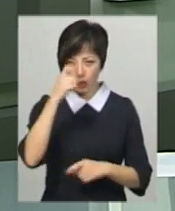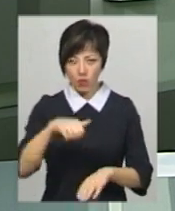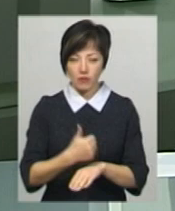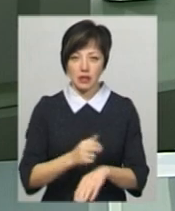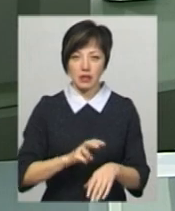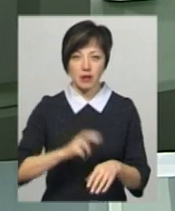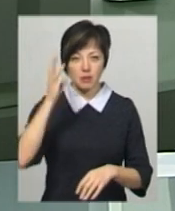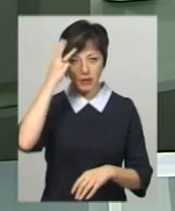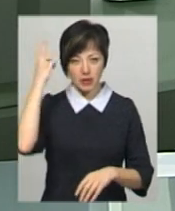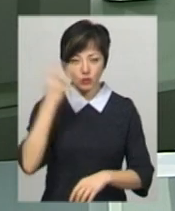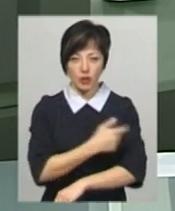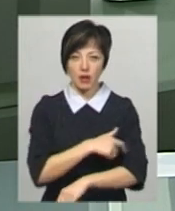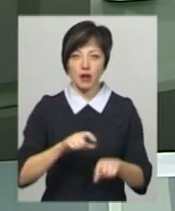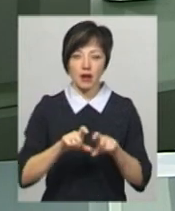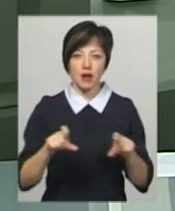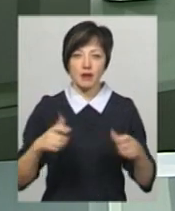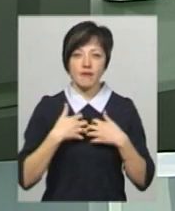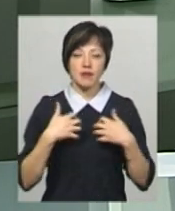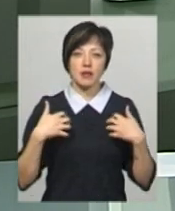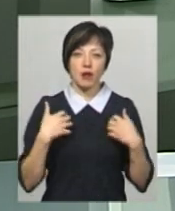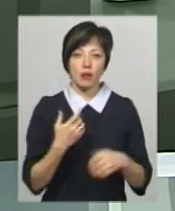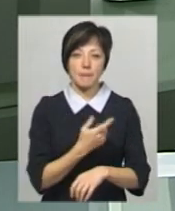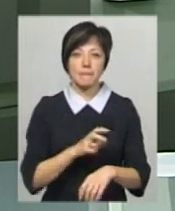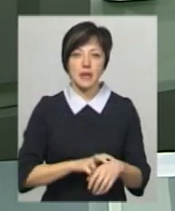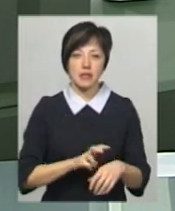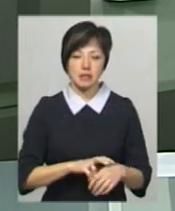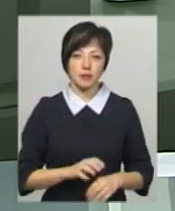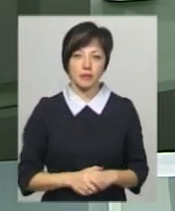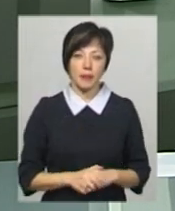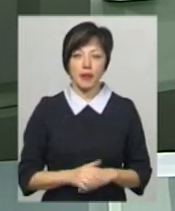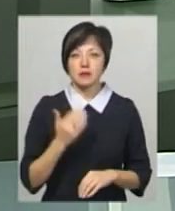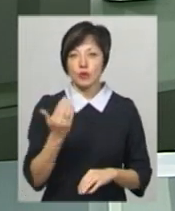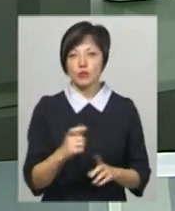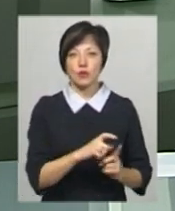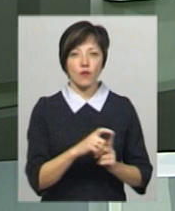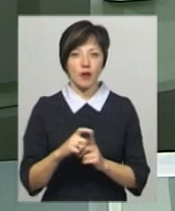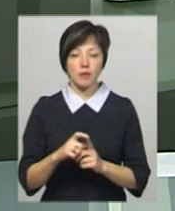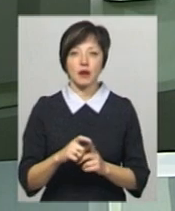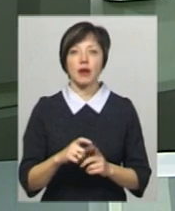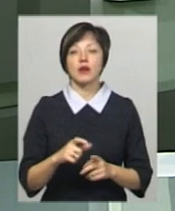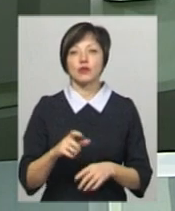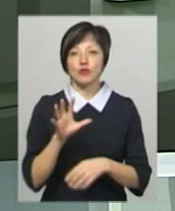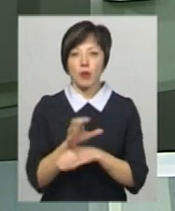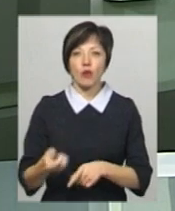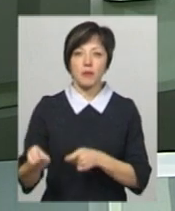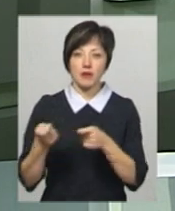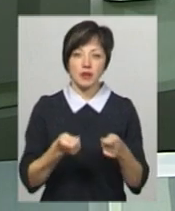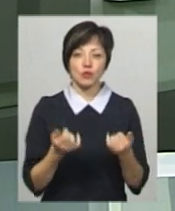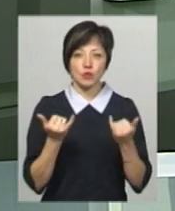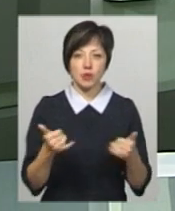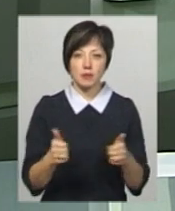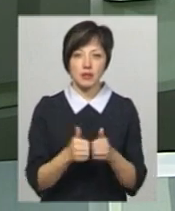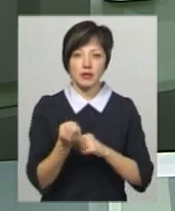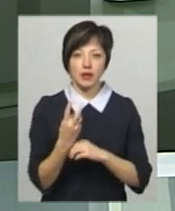лікар Хмельницької державної лікарні ветеринарної медицини Кирило Чумаков. За його словами, до лікарні собаку привезли сьогодні